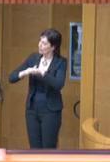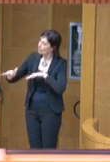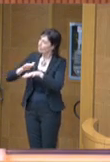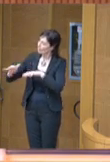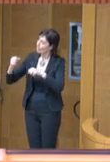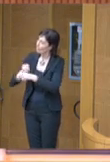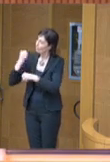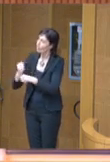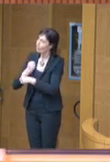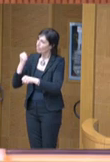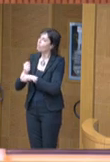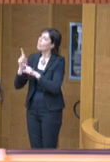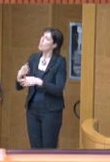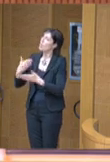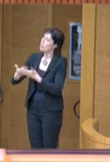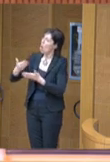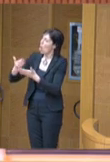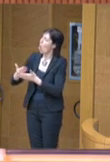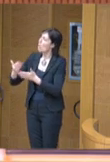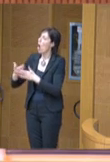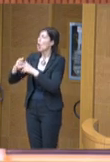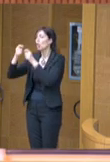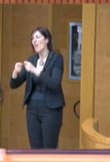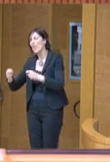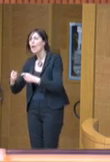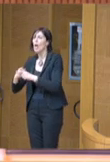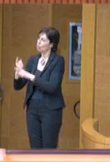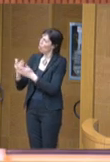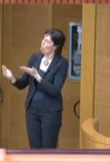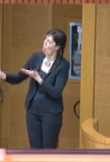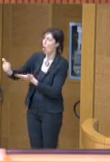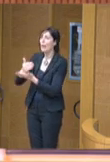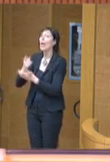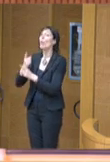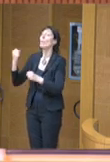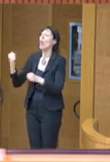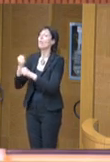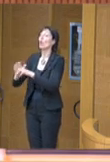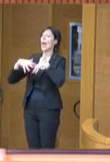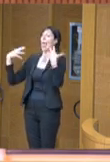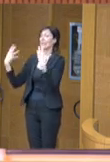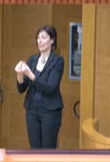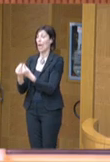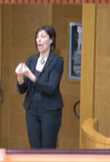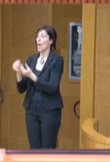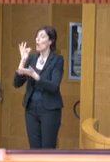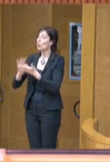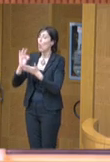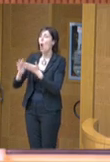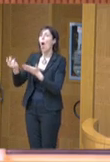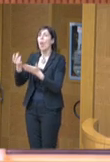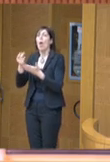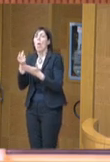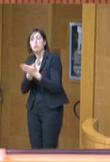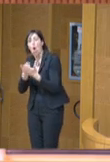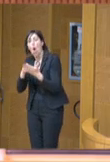raccogliendo anche le proposte delle federazioni, è di lavorare insieme. Quando le scuole fanno un progetto sull'inclusione,